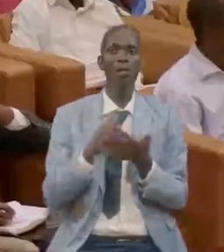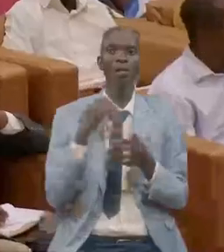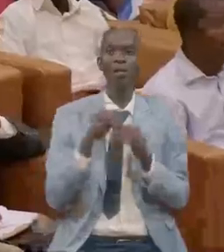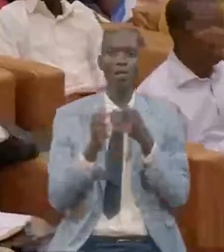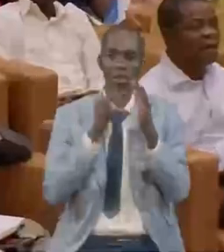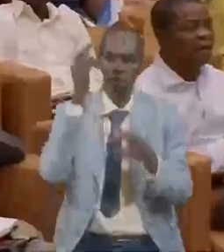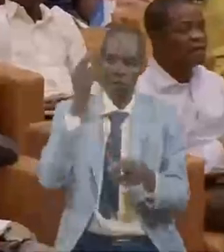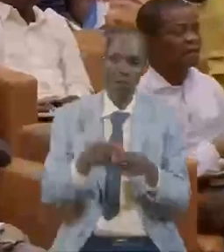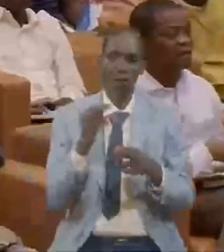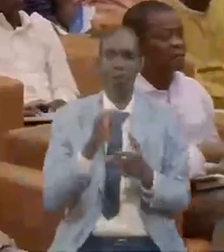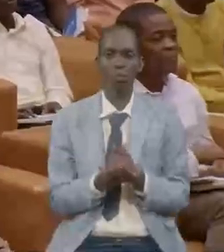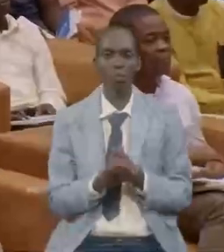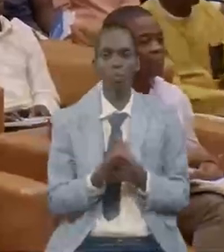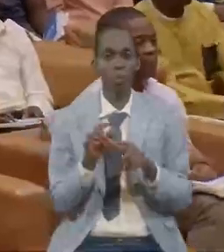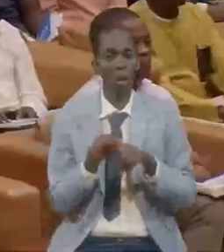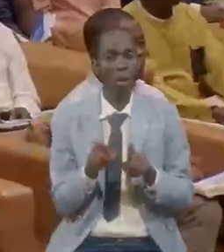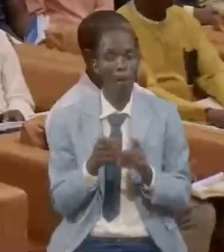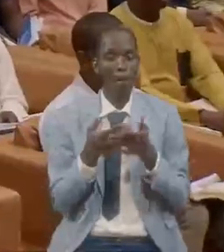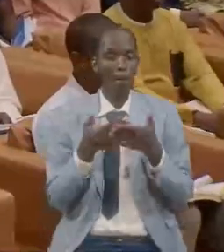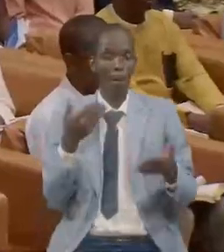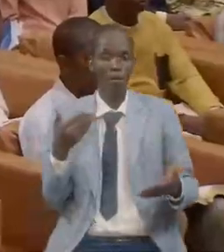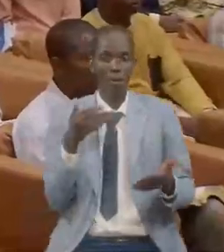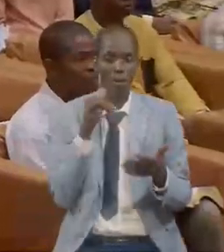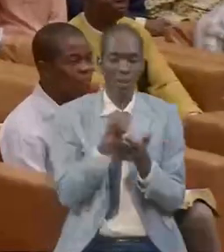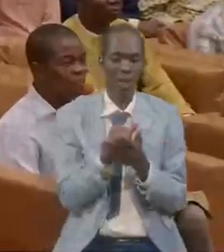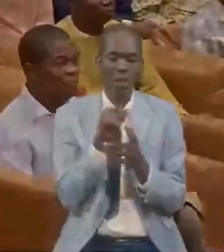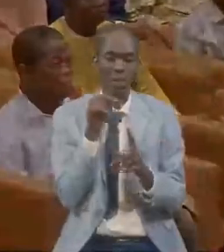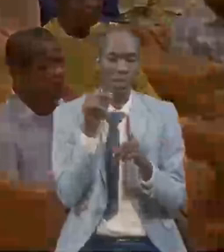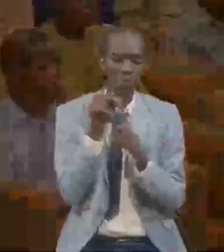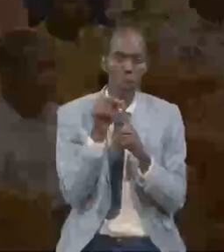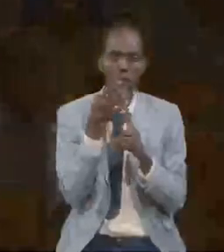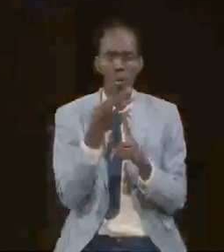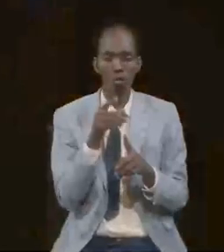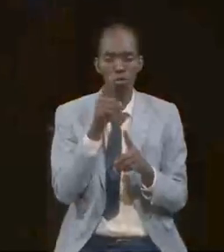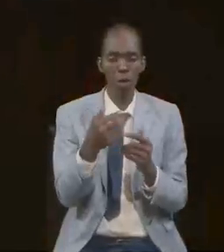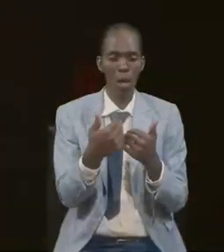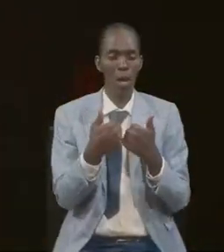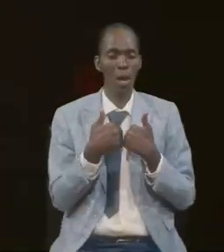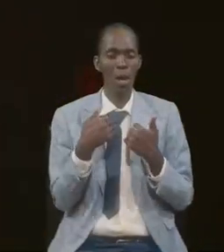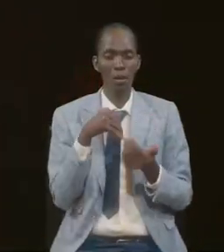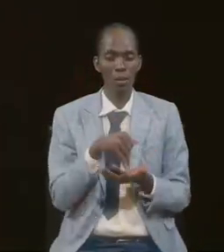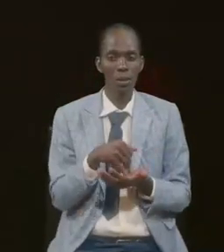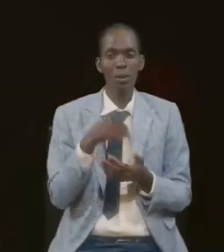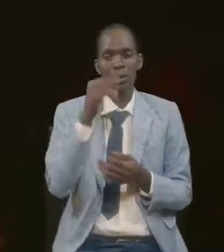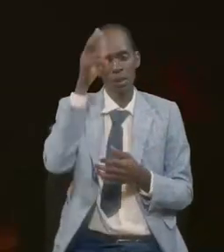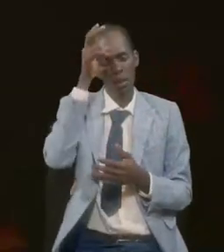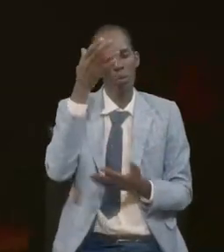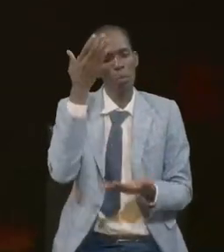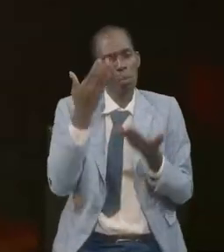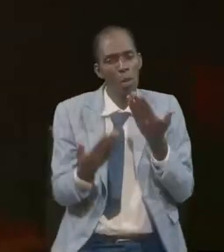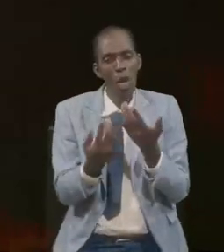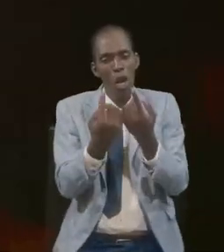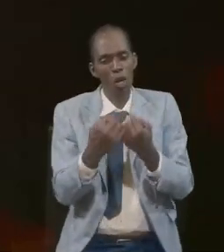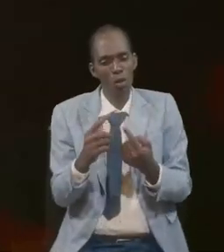Amen. Mais avant que le temps de possession ne soit arrivé, le diable viendra et